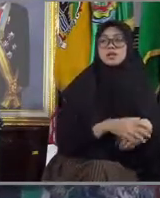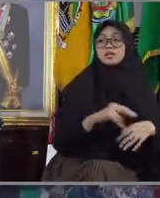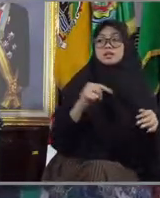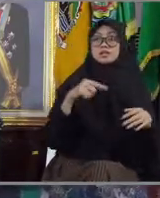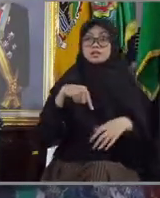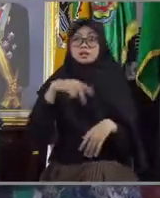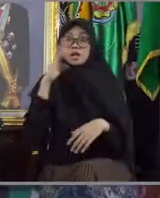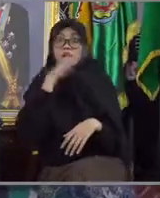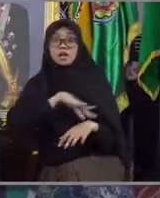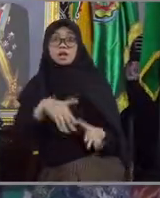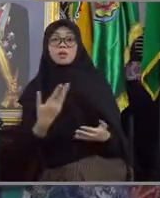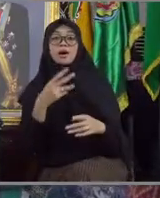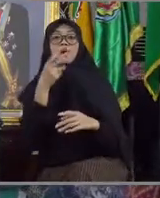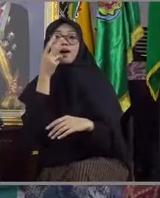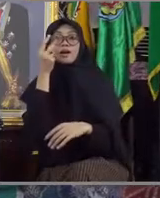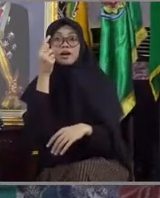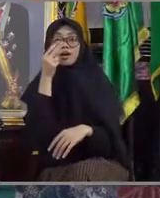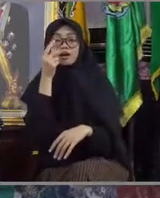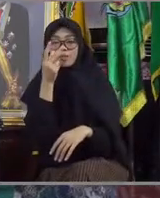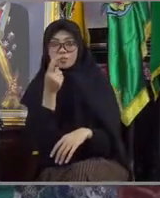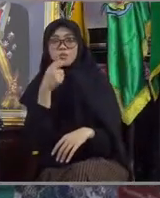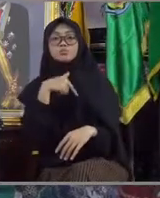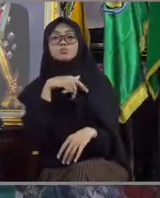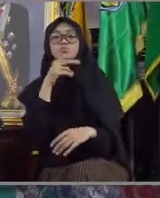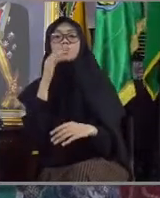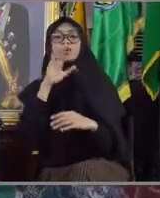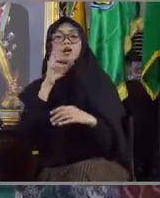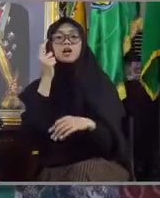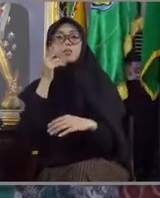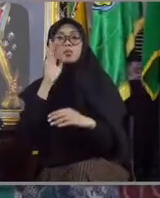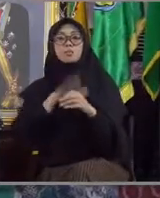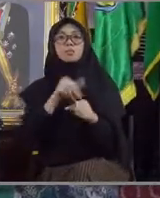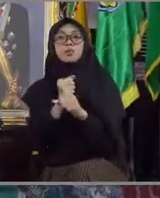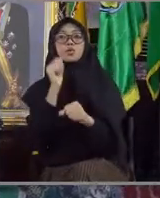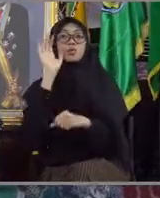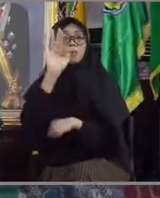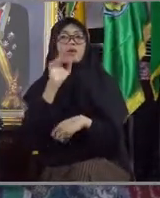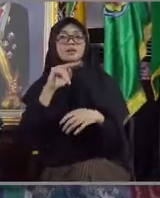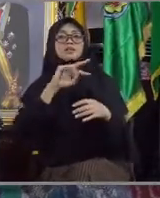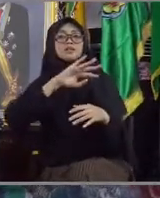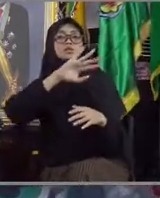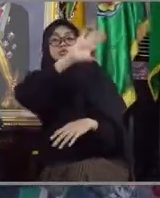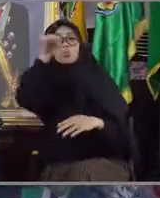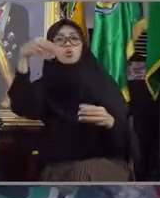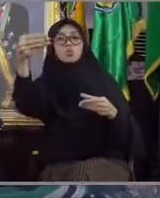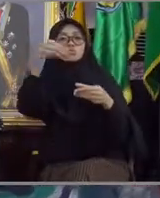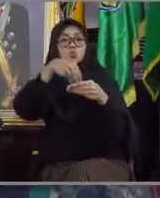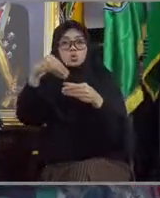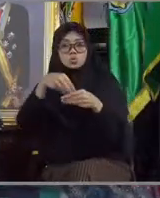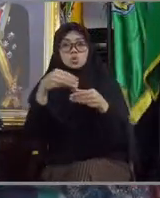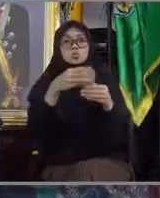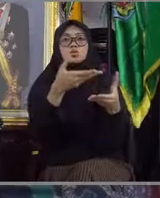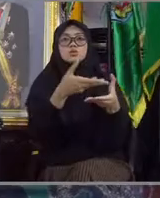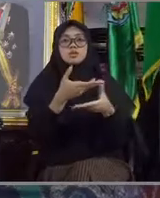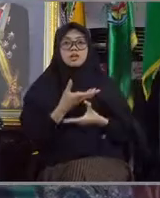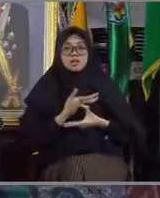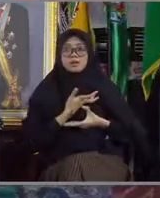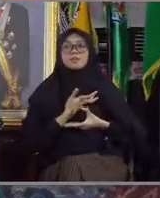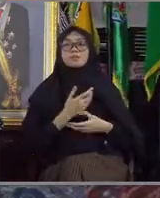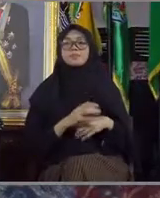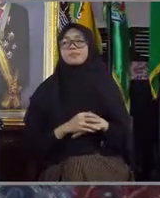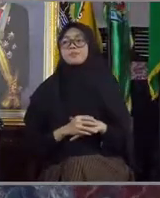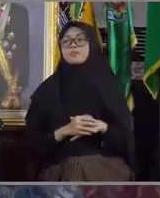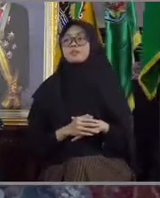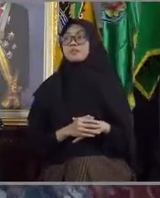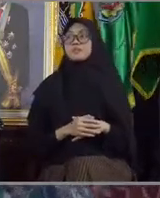Rabu. Hari Rabu berikutnya, usulan Anda harus sudah sampai. Siap Bapak. Oke, Kak Dinsos mana Dinsos?